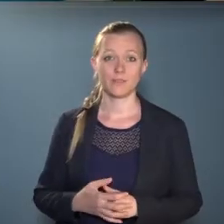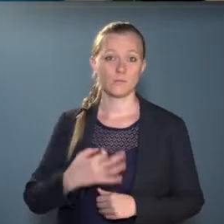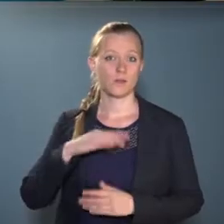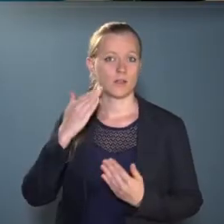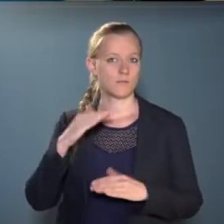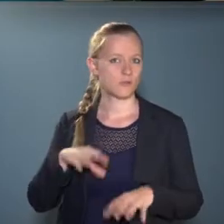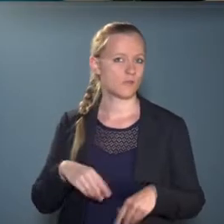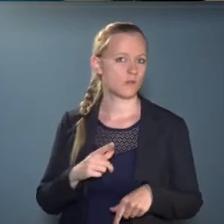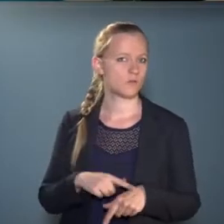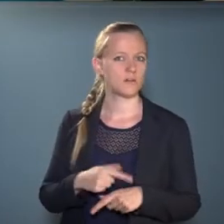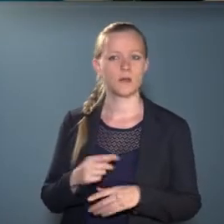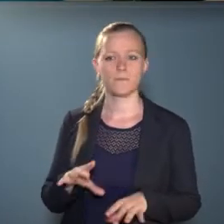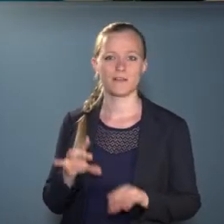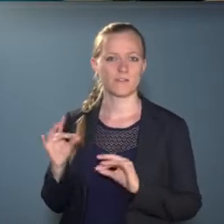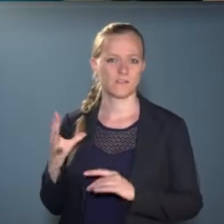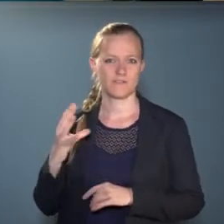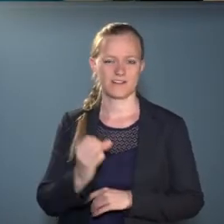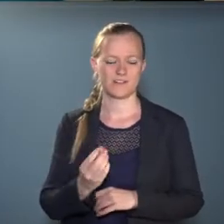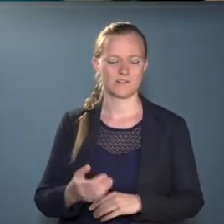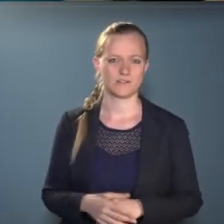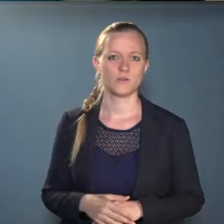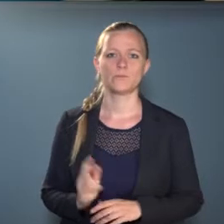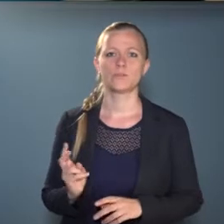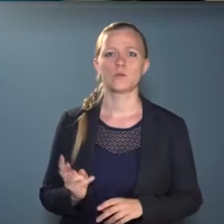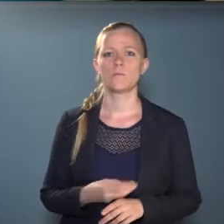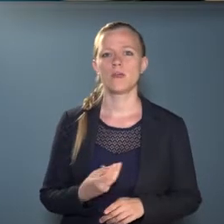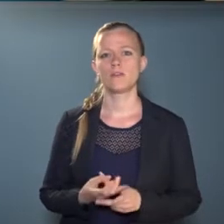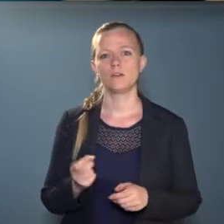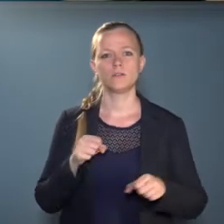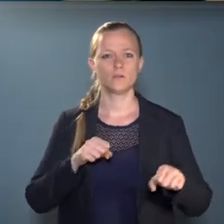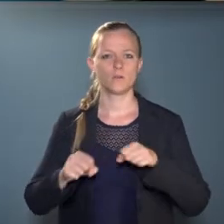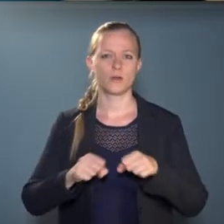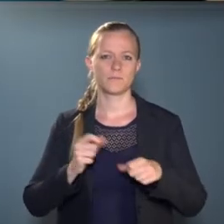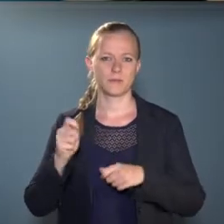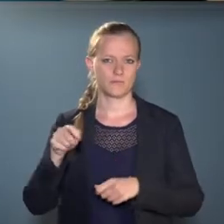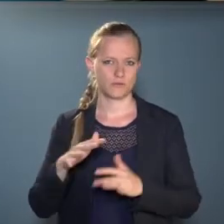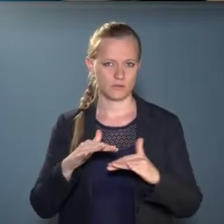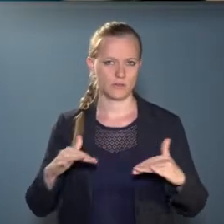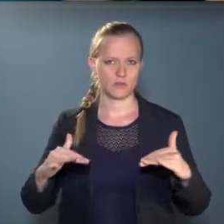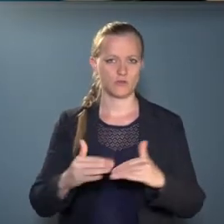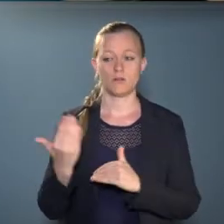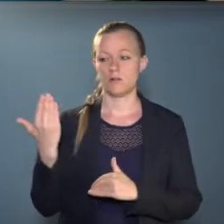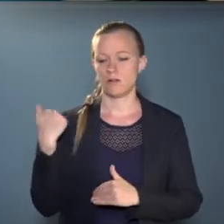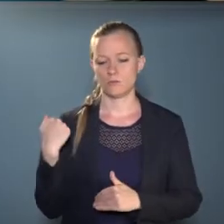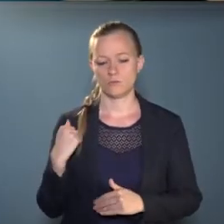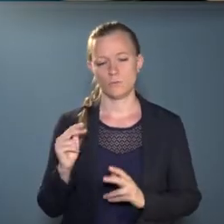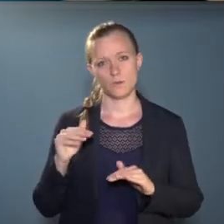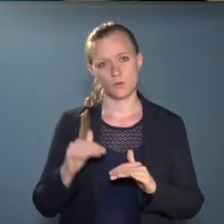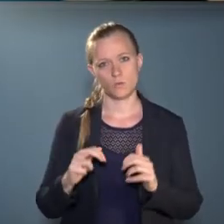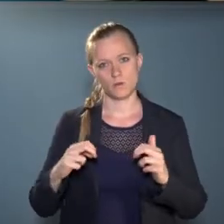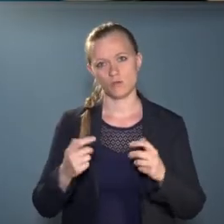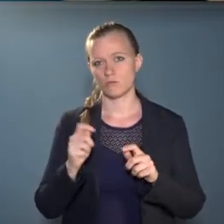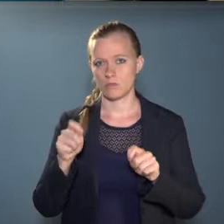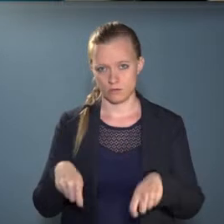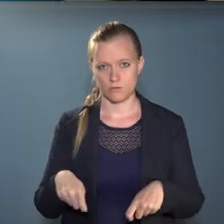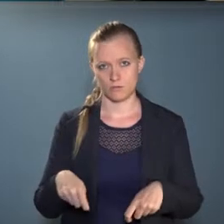Polgármesteri fogadóra a megválasztott válaszol. A kőbányai önkormányzat képviselő testülete legutóbbi ülésén úgy